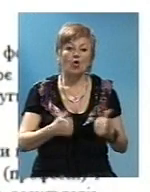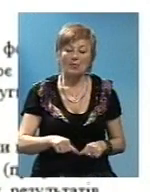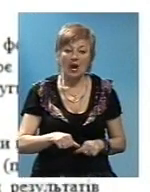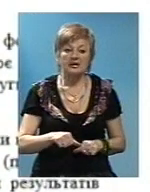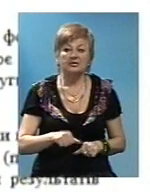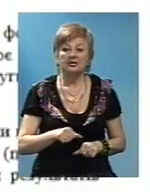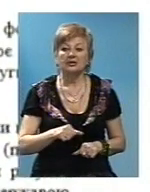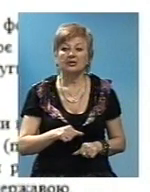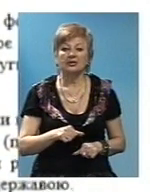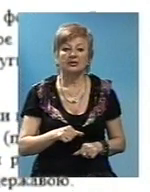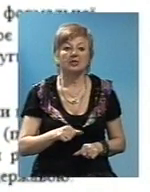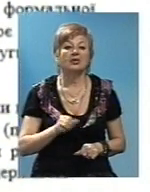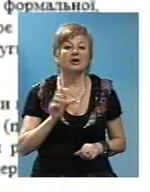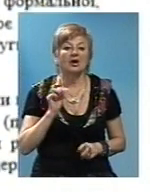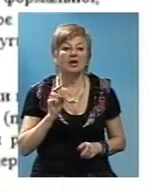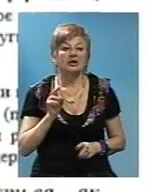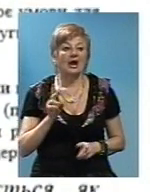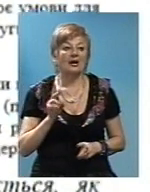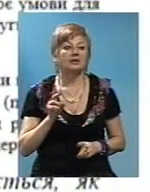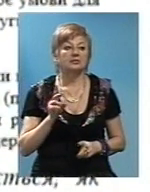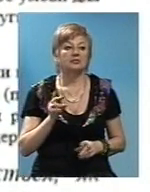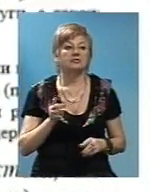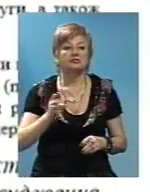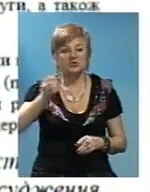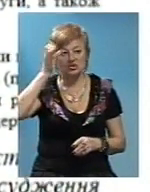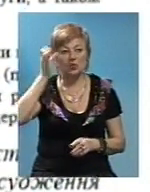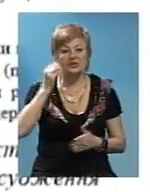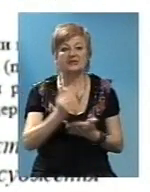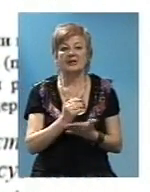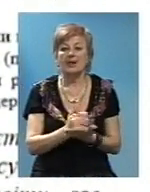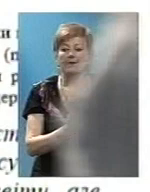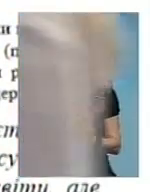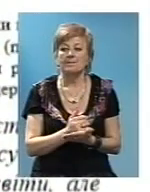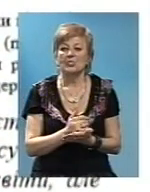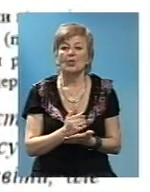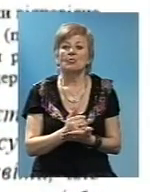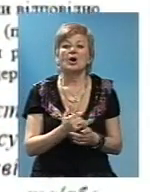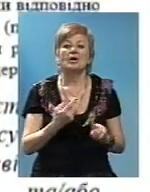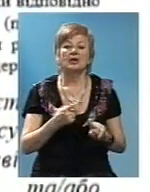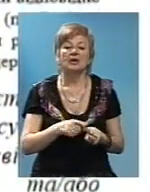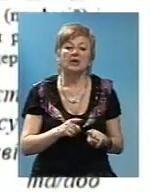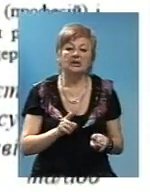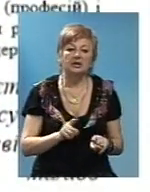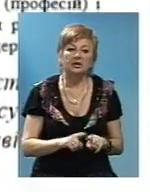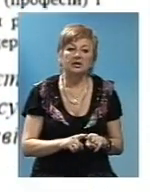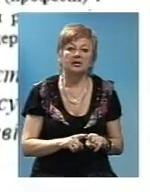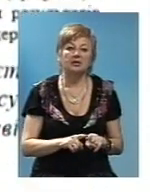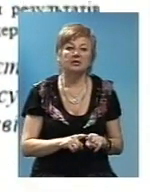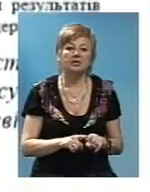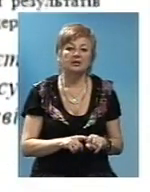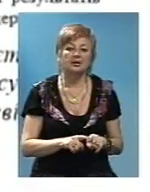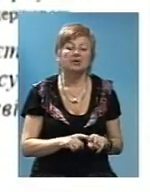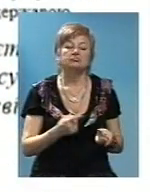яка здобувається, як правило, за освітніми програмами та не передбачає присудження визнаних